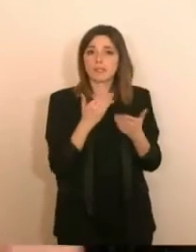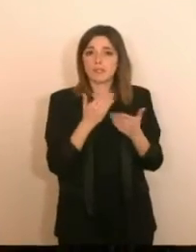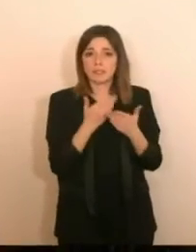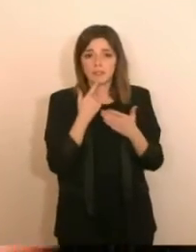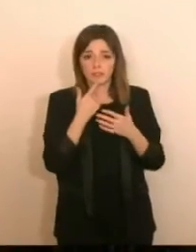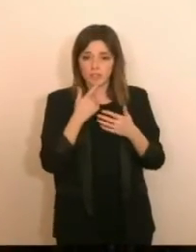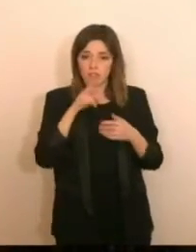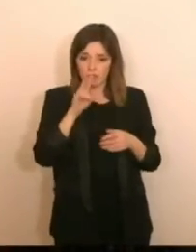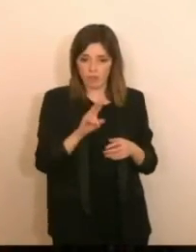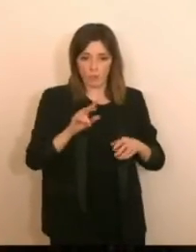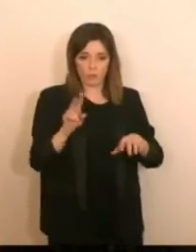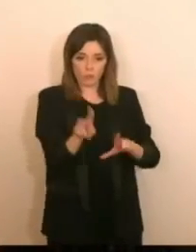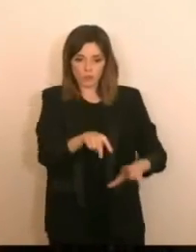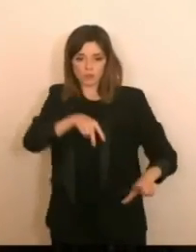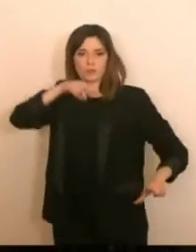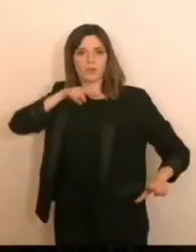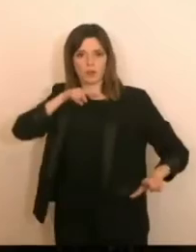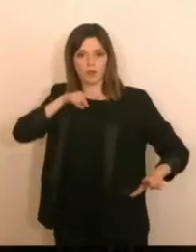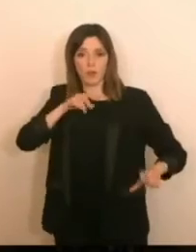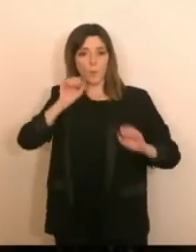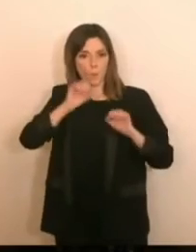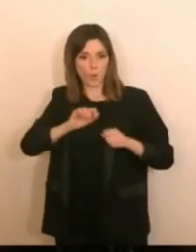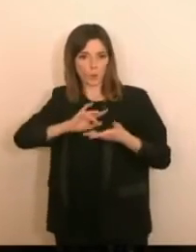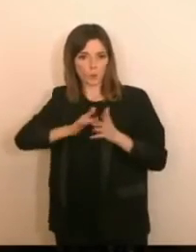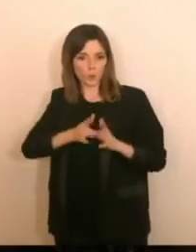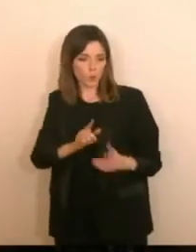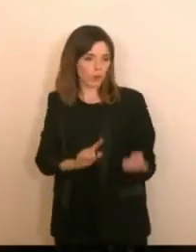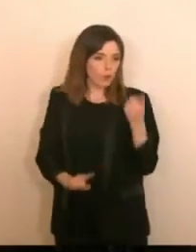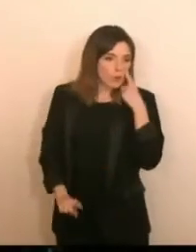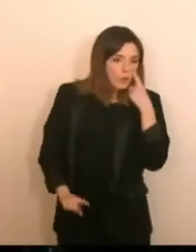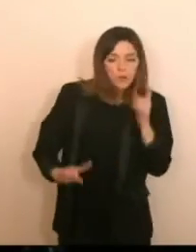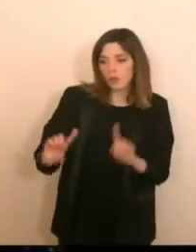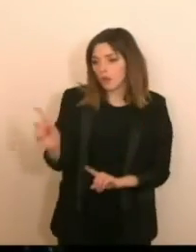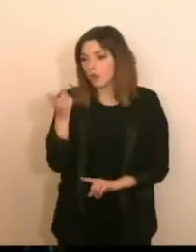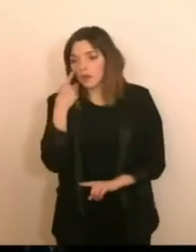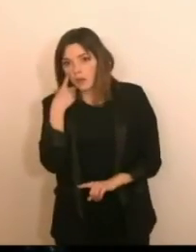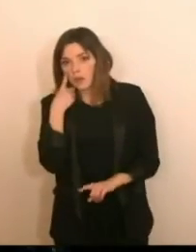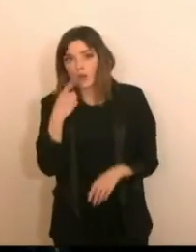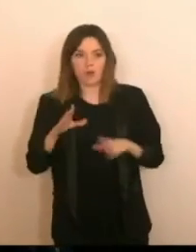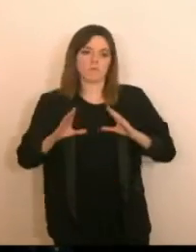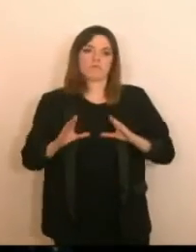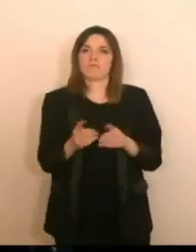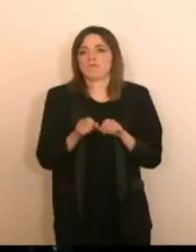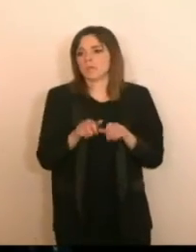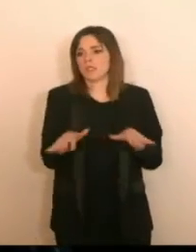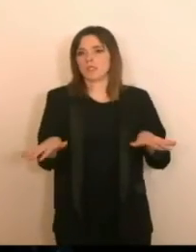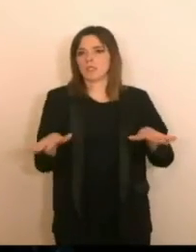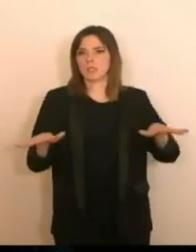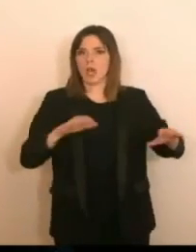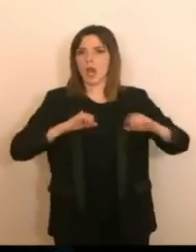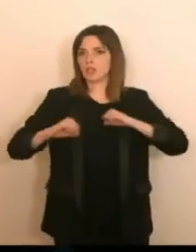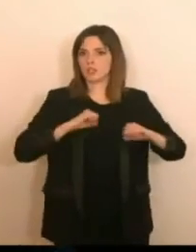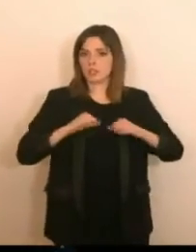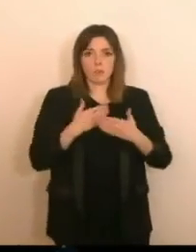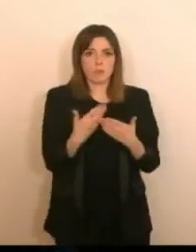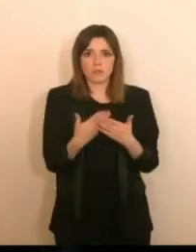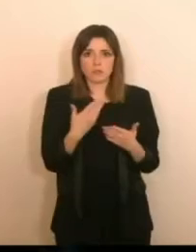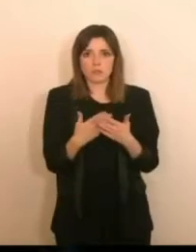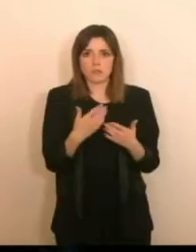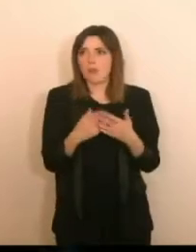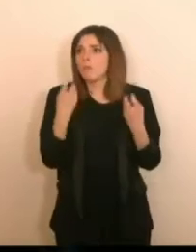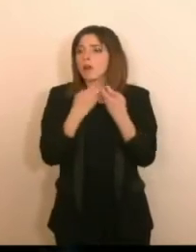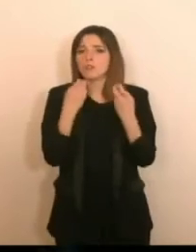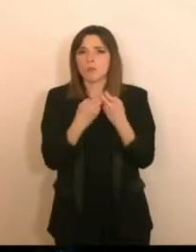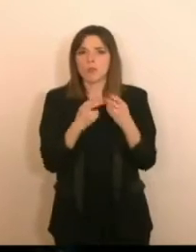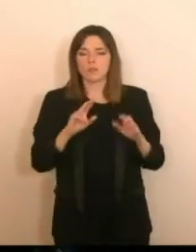l'écoutent et la capacité à agir c'est ce qui se fait dans la plupart des agglomérations de france si vous allez à nantes